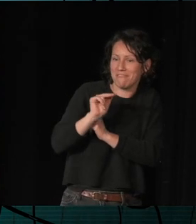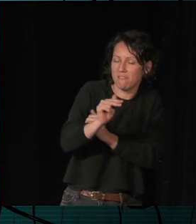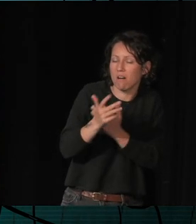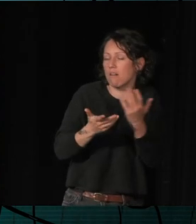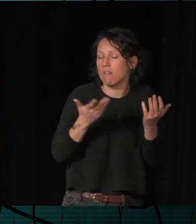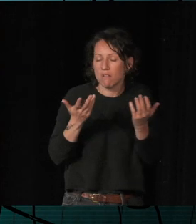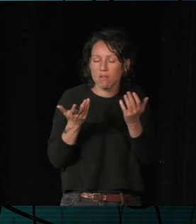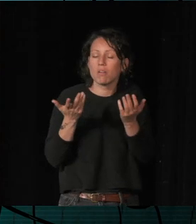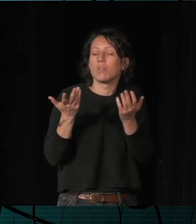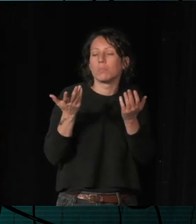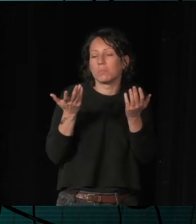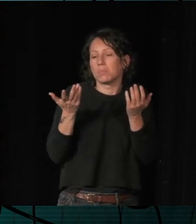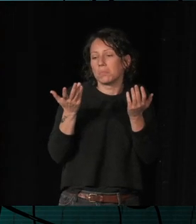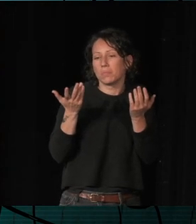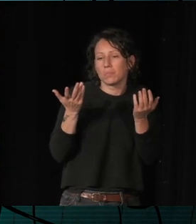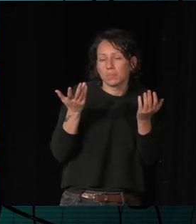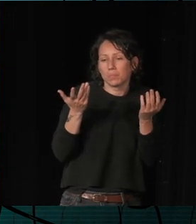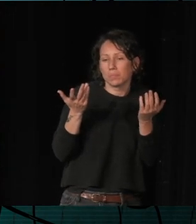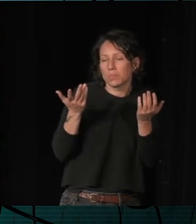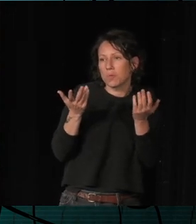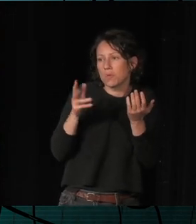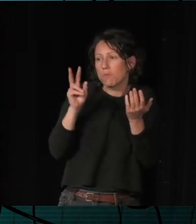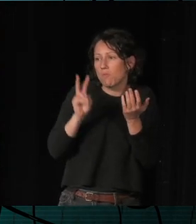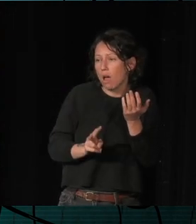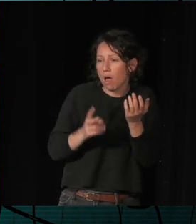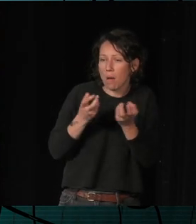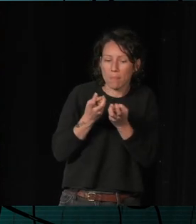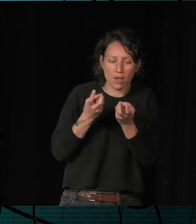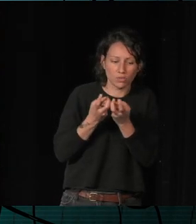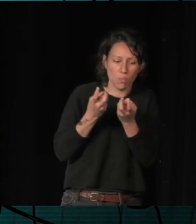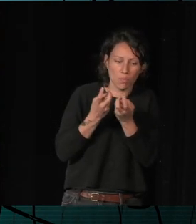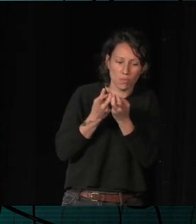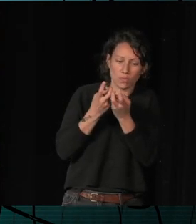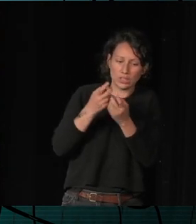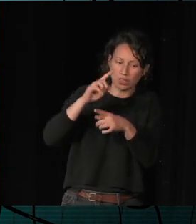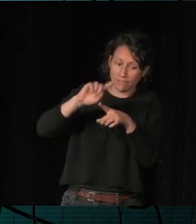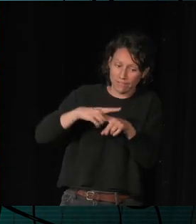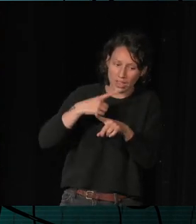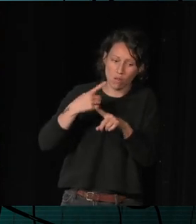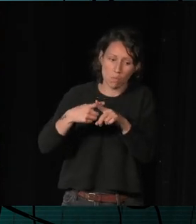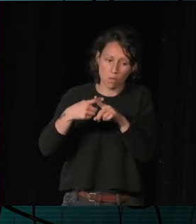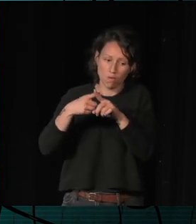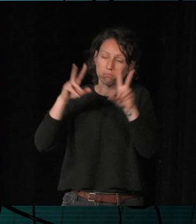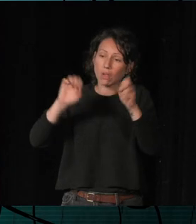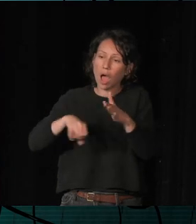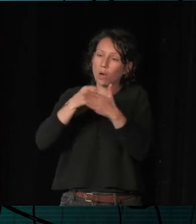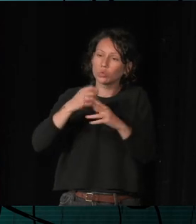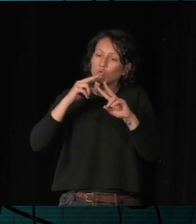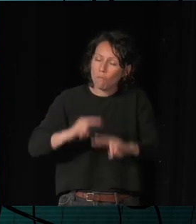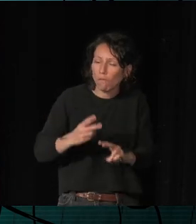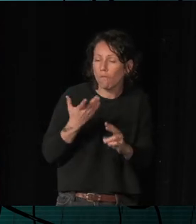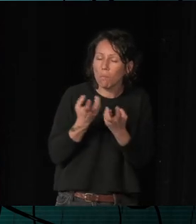peut-être un film de la Nouvelle Vague, à bout de souffle, pour en citer un au pif, et dans lequel le pacte qu'on fait,